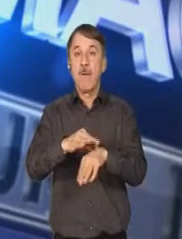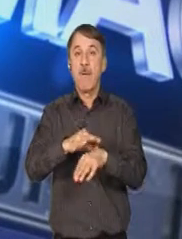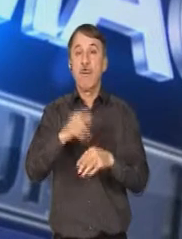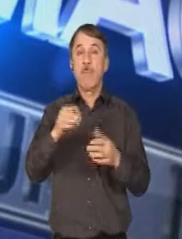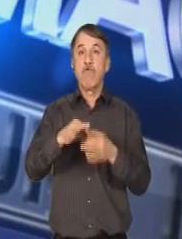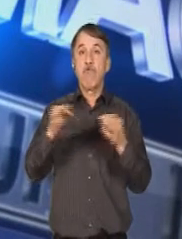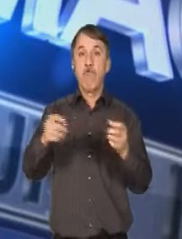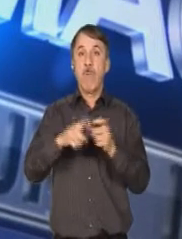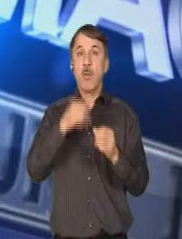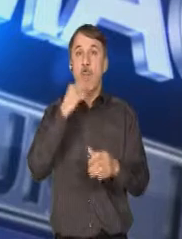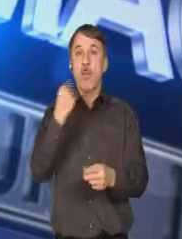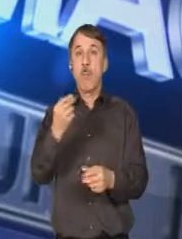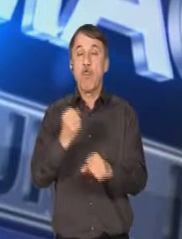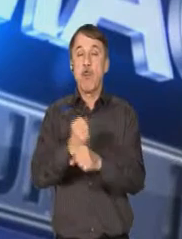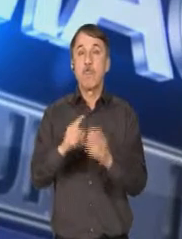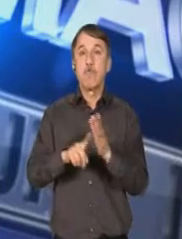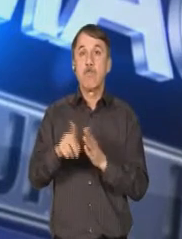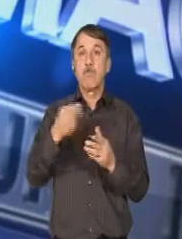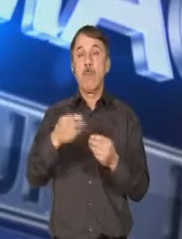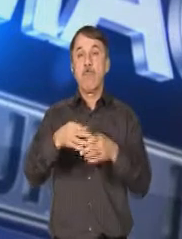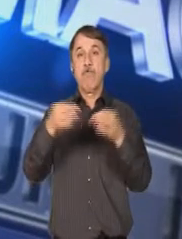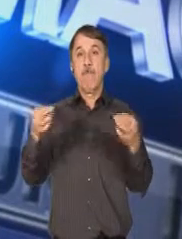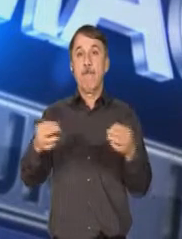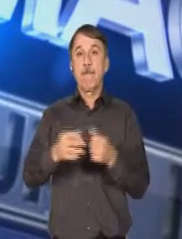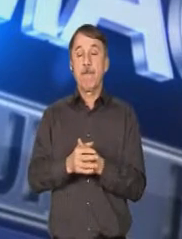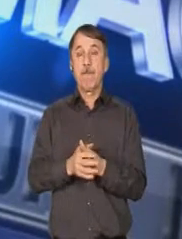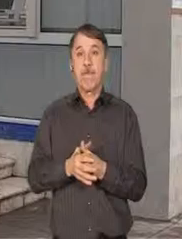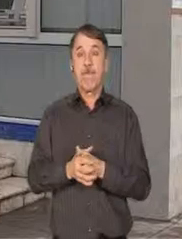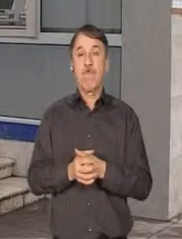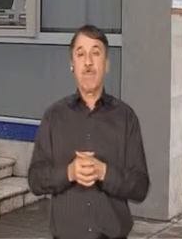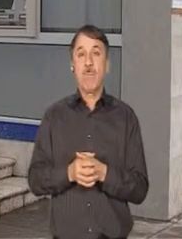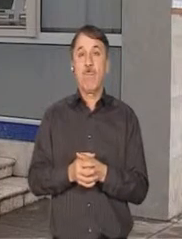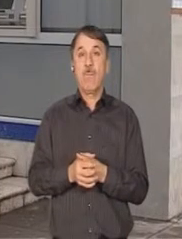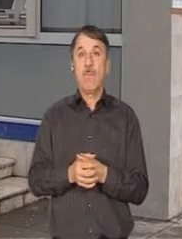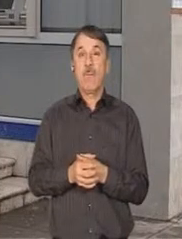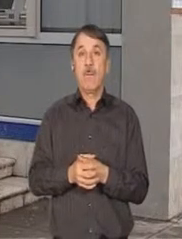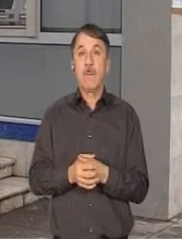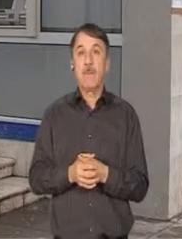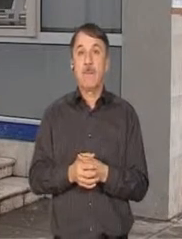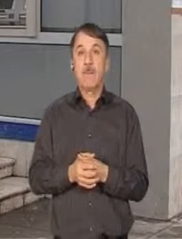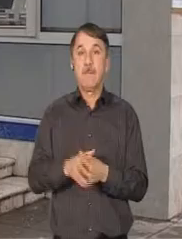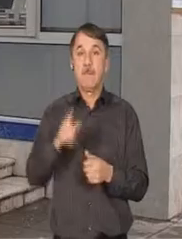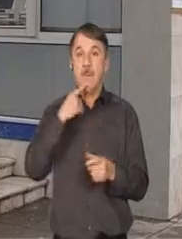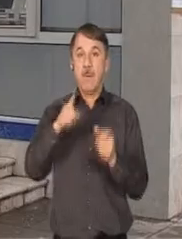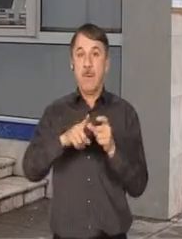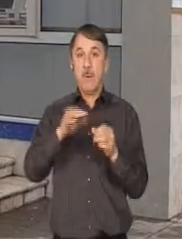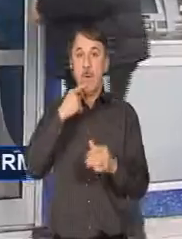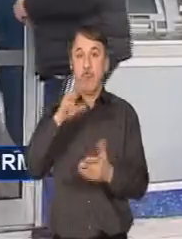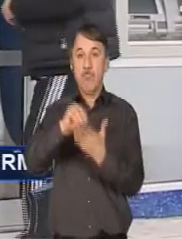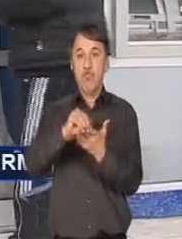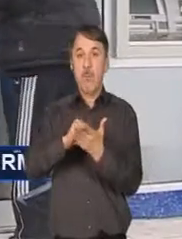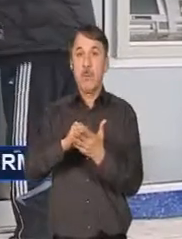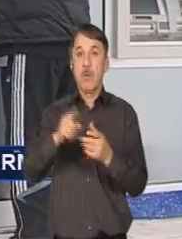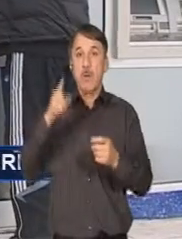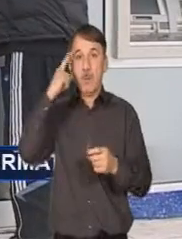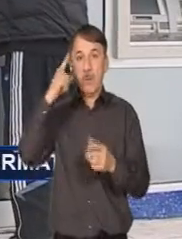doprinosi osavremenjavanju i dobrom radu ovog našeg preduzeća. U toku 2014. godine, poštujući